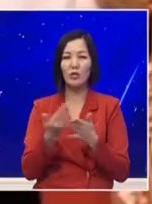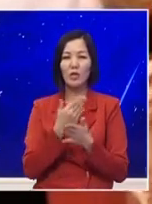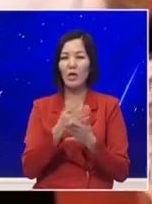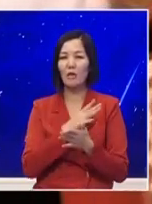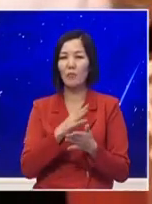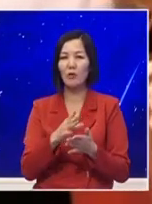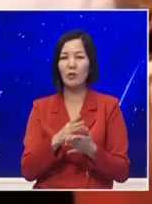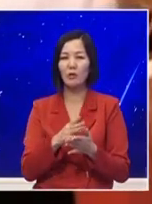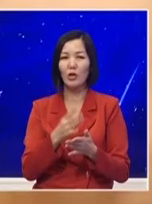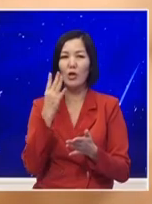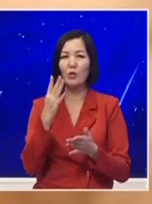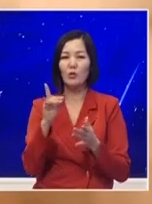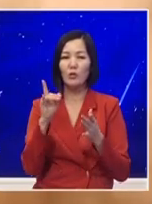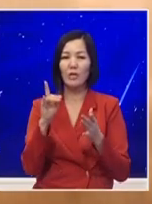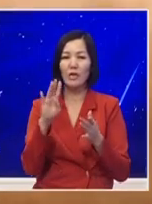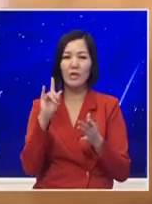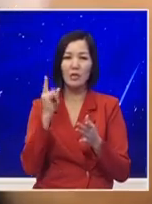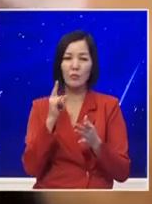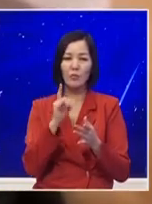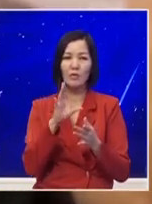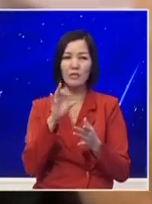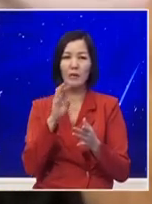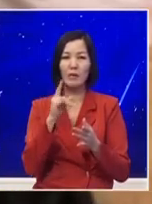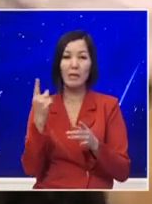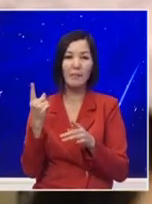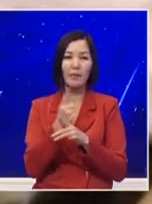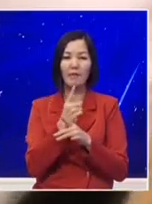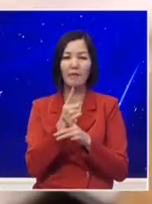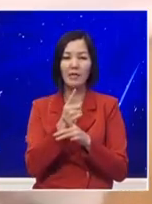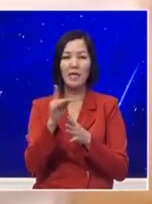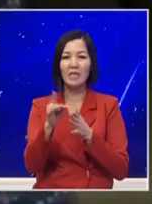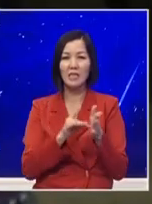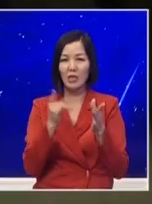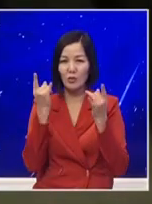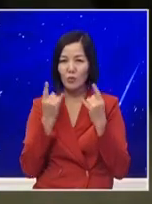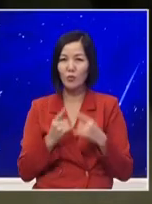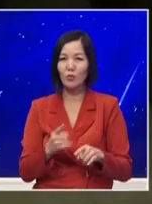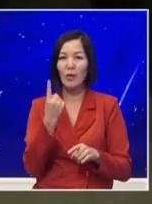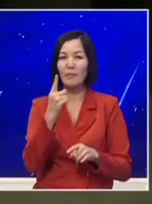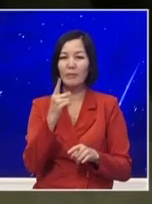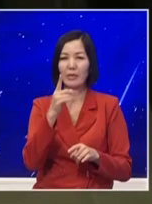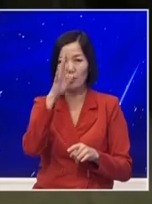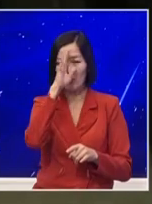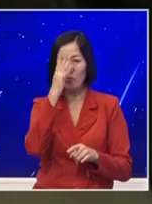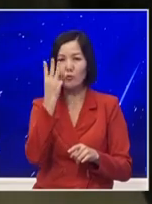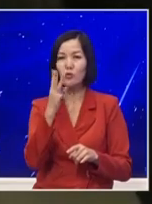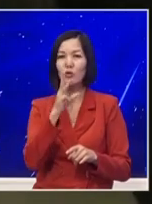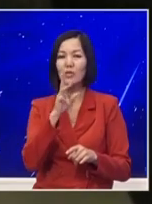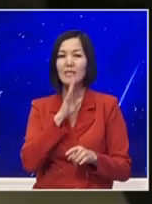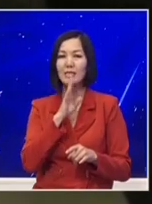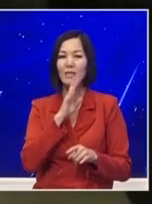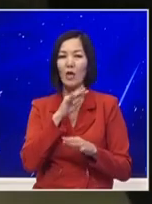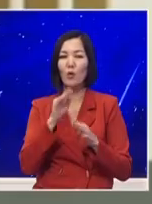Айла мен Нарин есімді 4M Самира Ғасанованың тұңғыштары. Бір ұл мен үш қызды дүниеге әкелген 25 жастағы кенже көп балалы ана